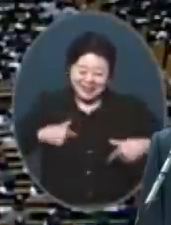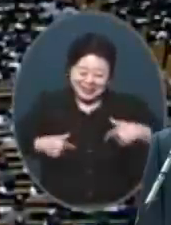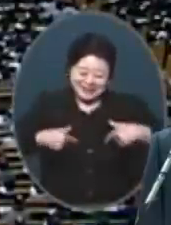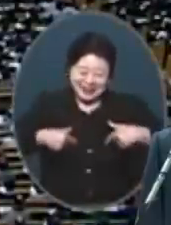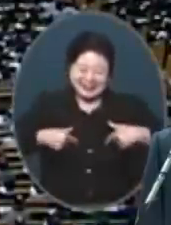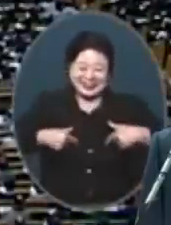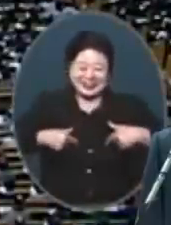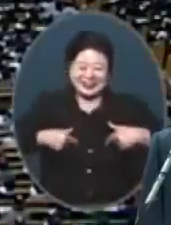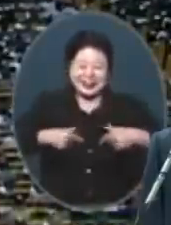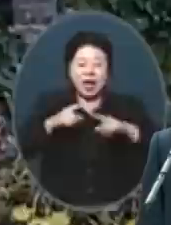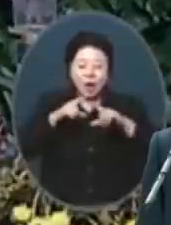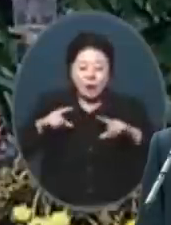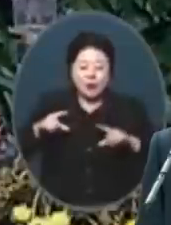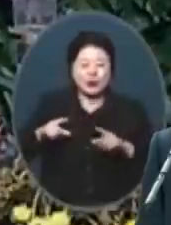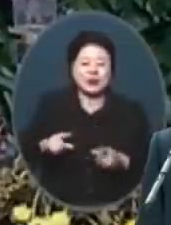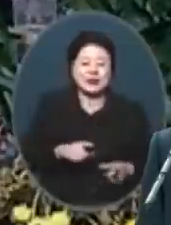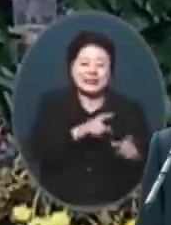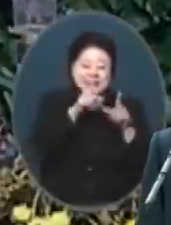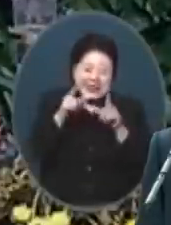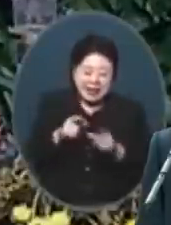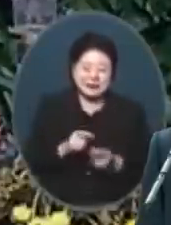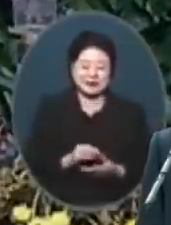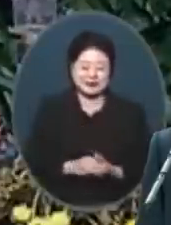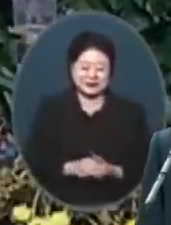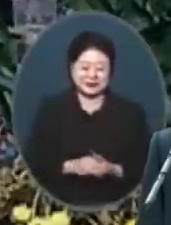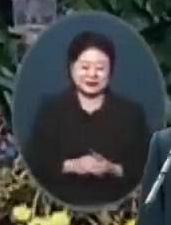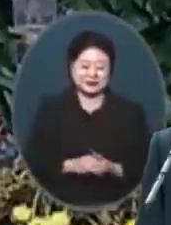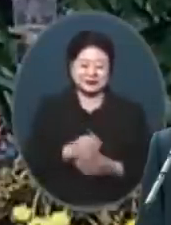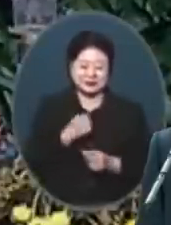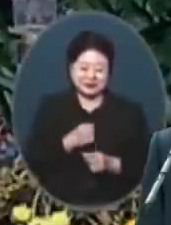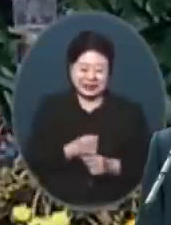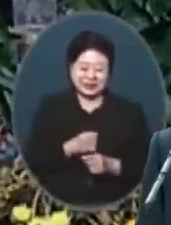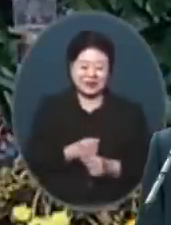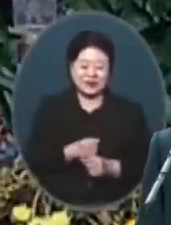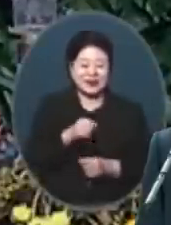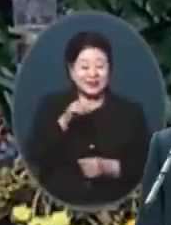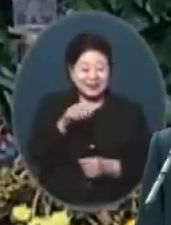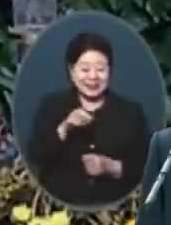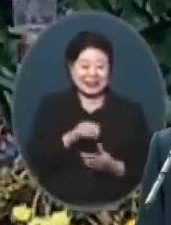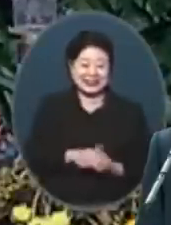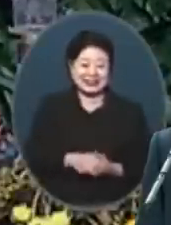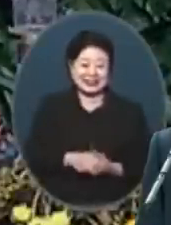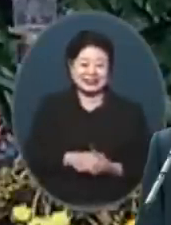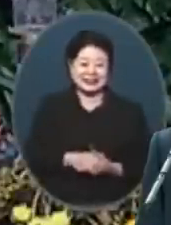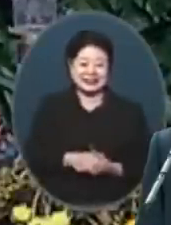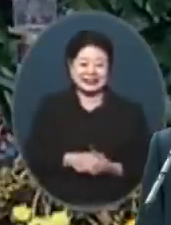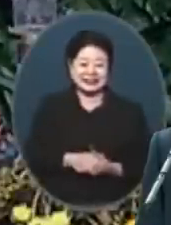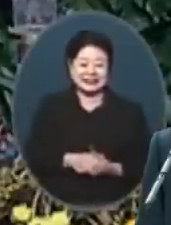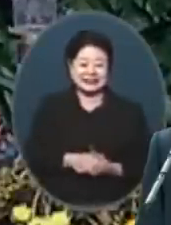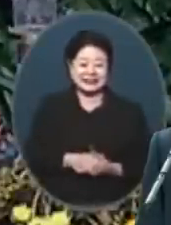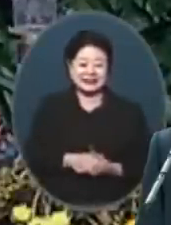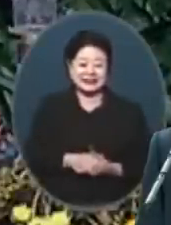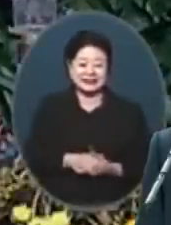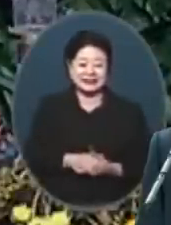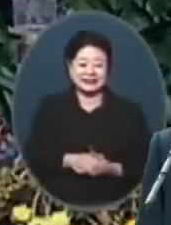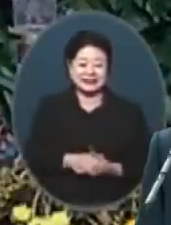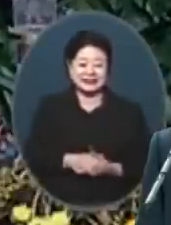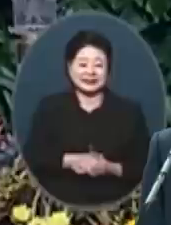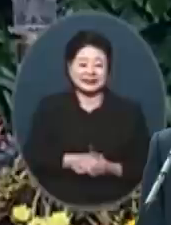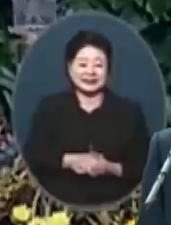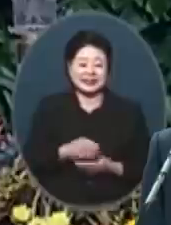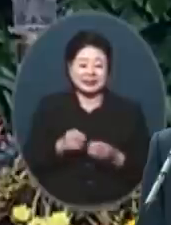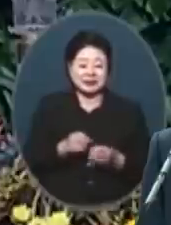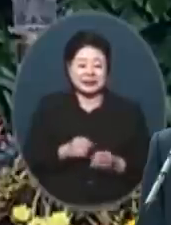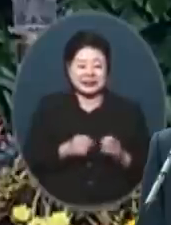것을 평범한 생활로 삼고 그게 이하에 살아야 되는 것입니다.